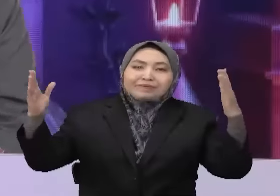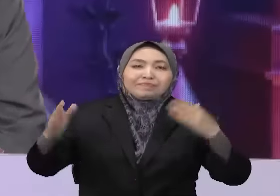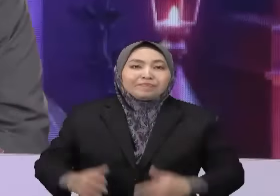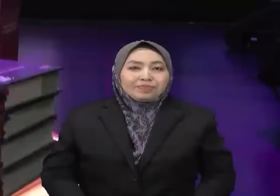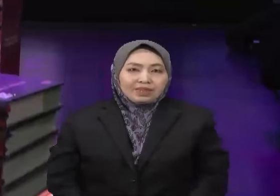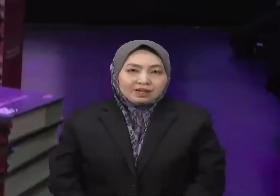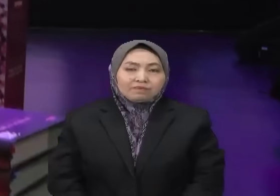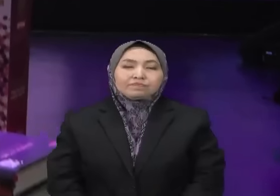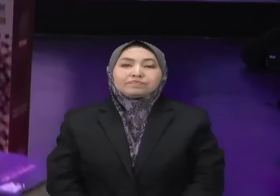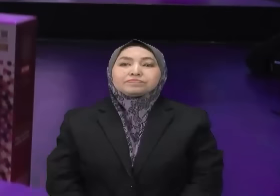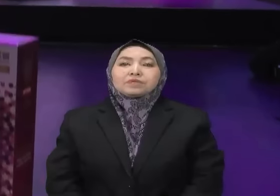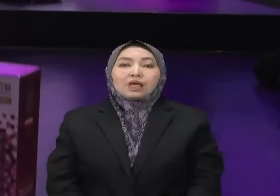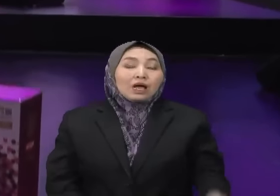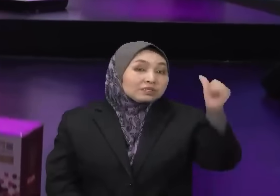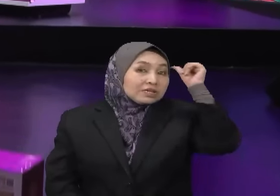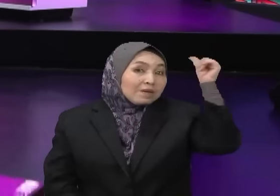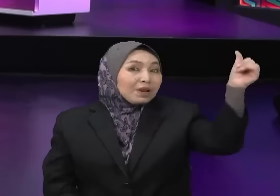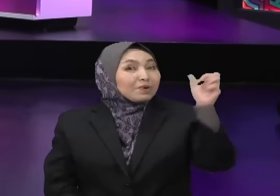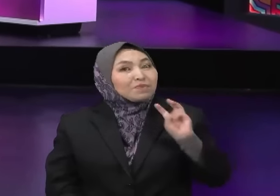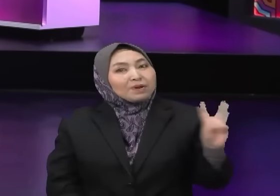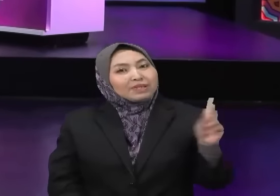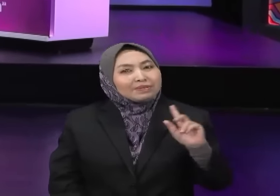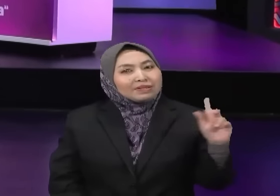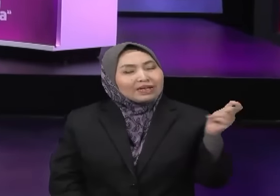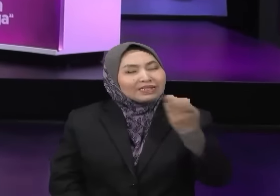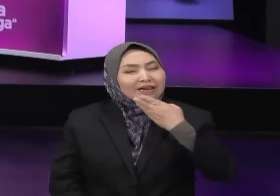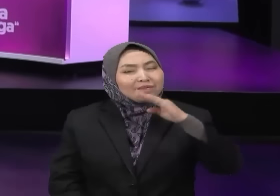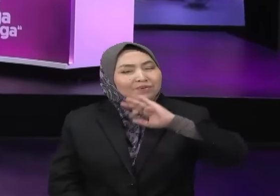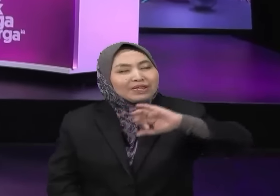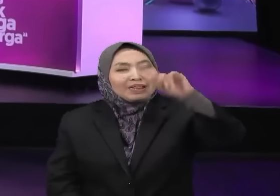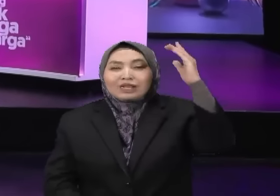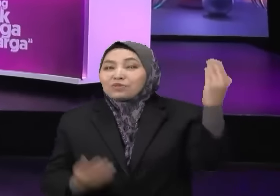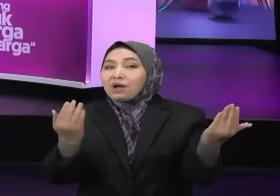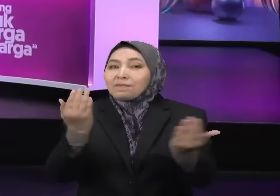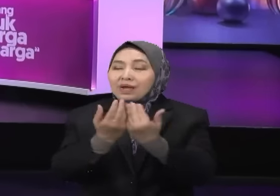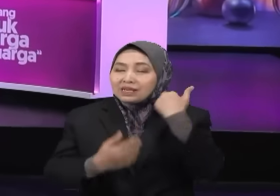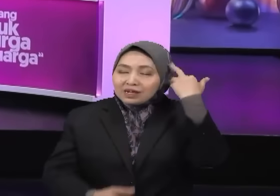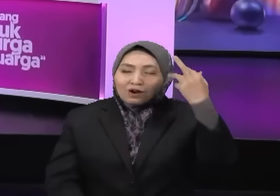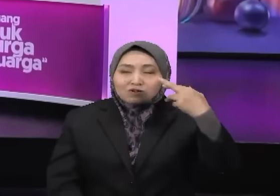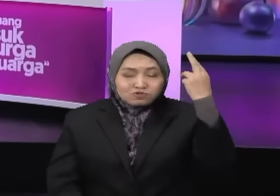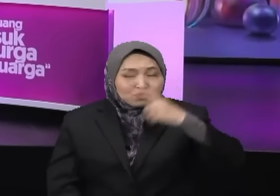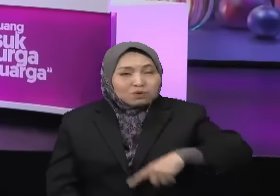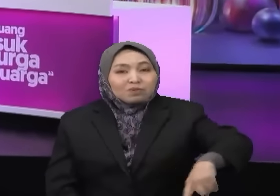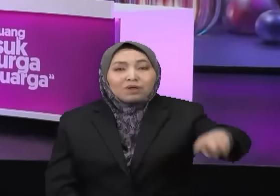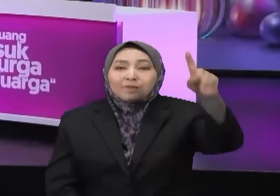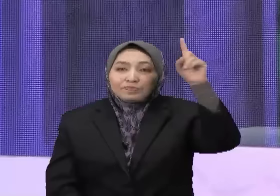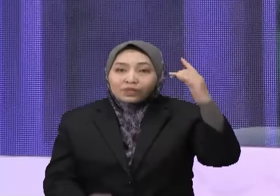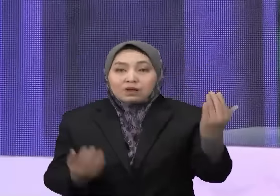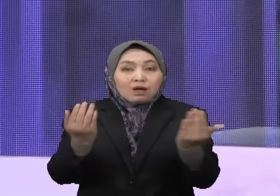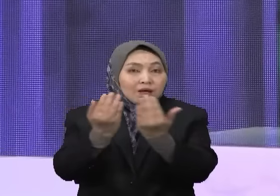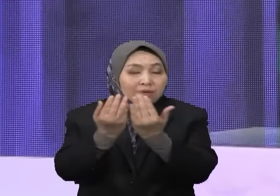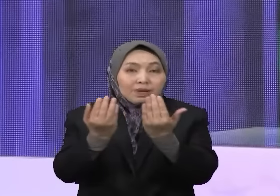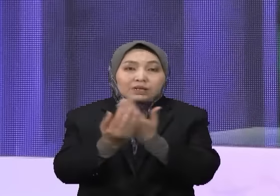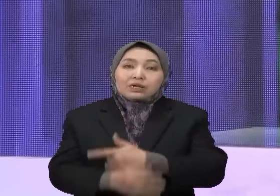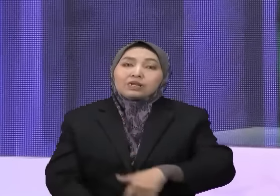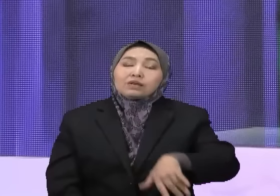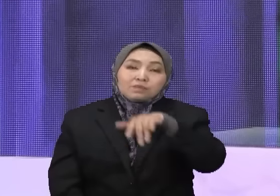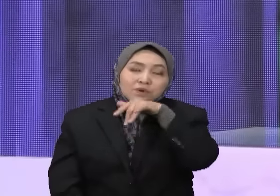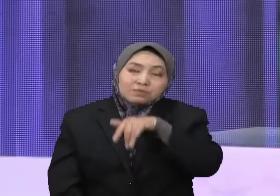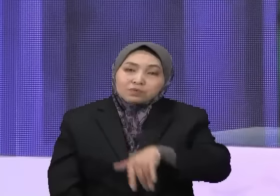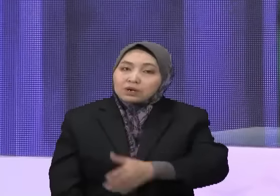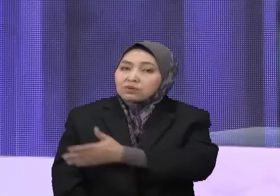العظيم. Assalamualaikum warahmatullahi wabarakatuh. Alhamdulillah wassalatu wassalamu ala Rasulillah wa ala alihi wa man wala. Syahada la ilaha illallah, syahadana